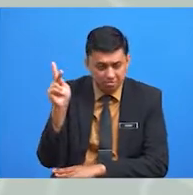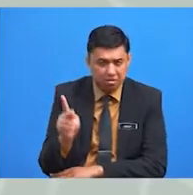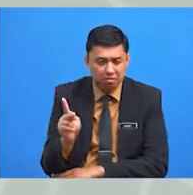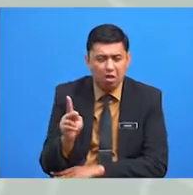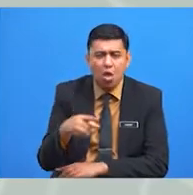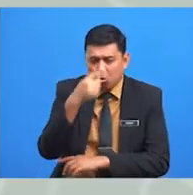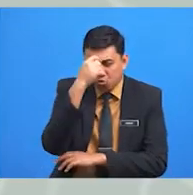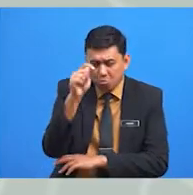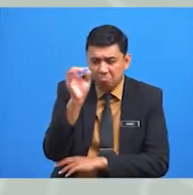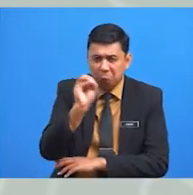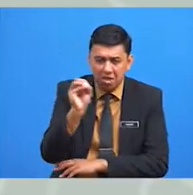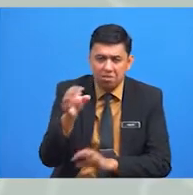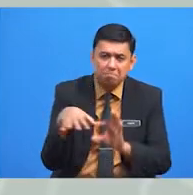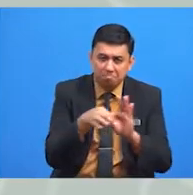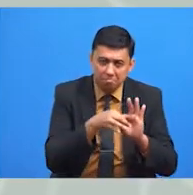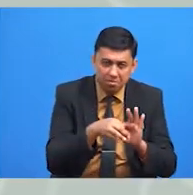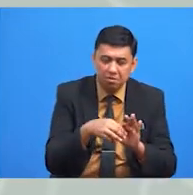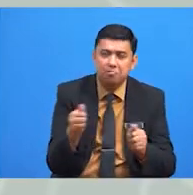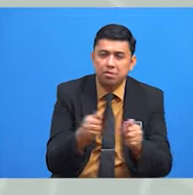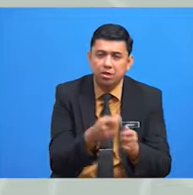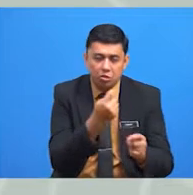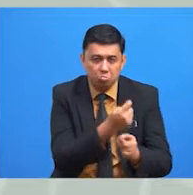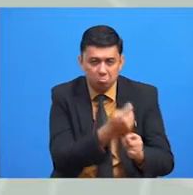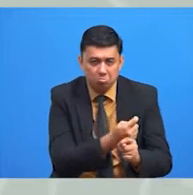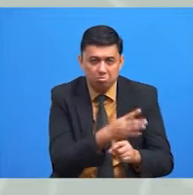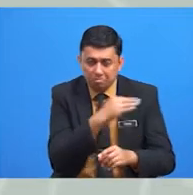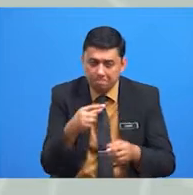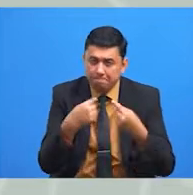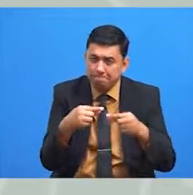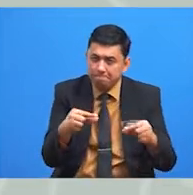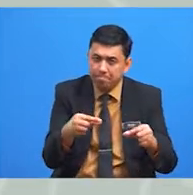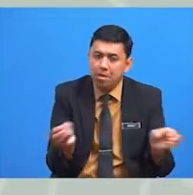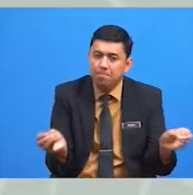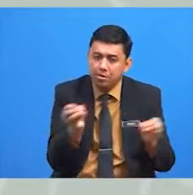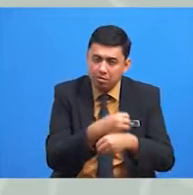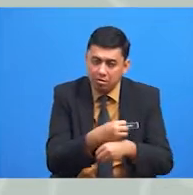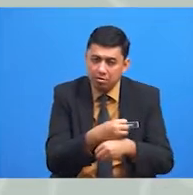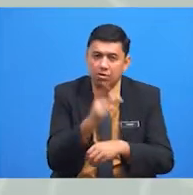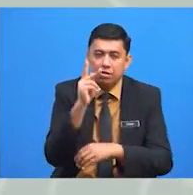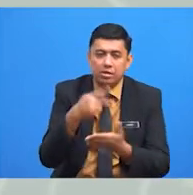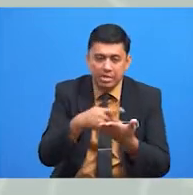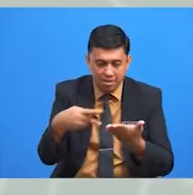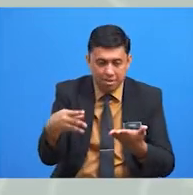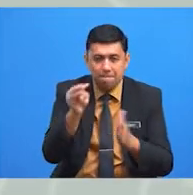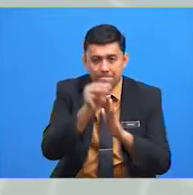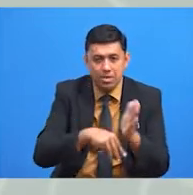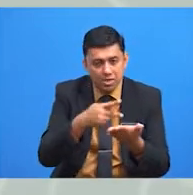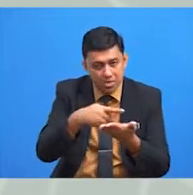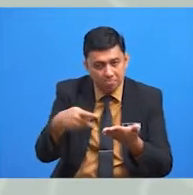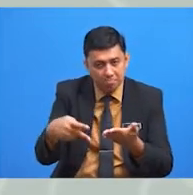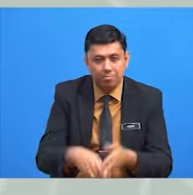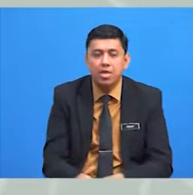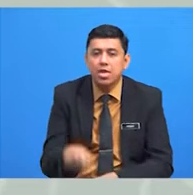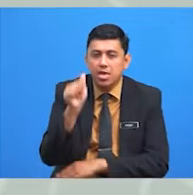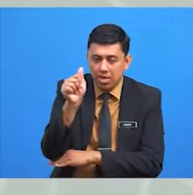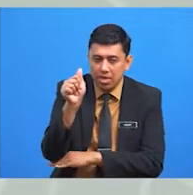kaitan dengan tugas-tugas dan menggerakkan Pejabat Karang Mengarang? A.